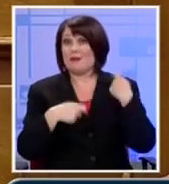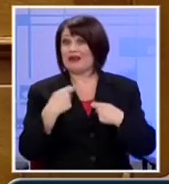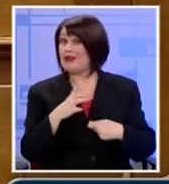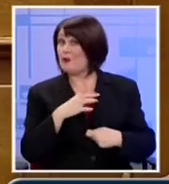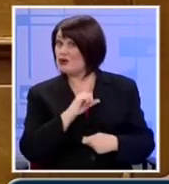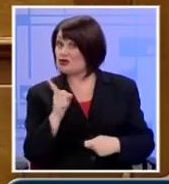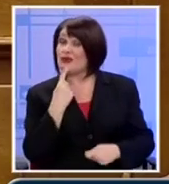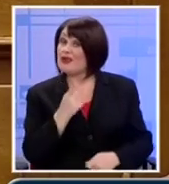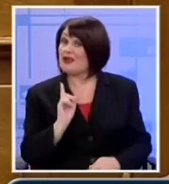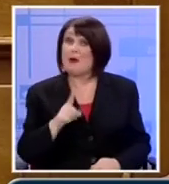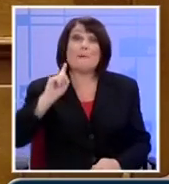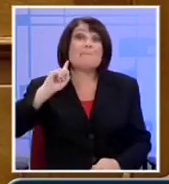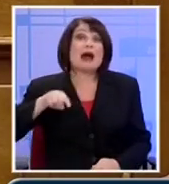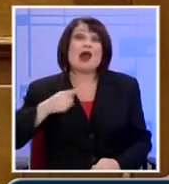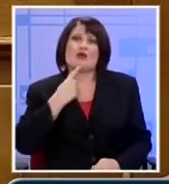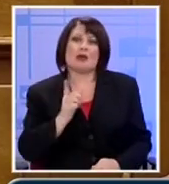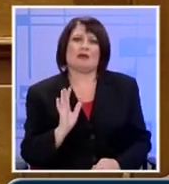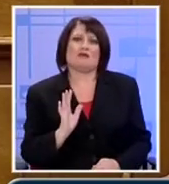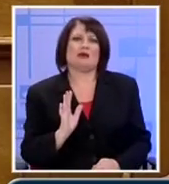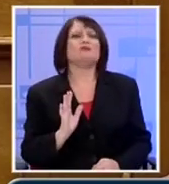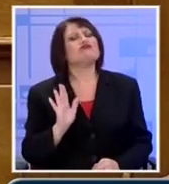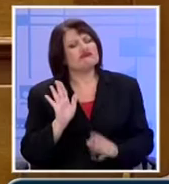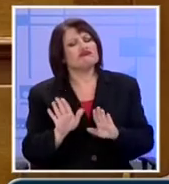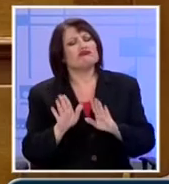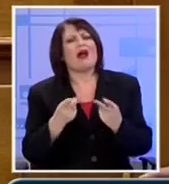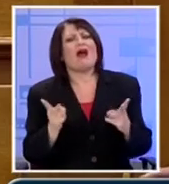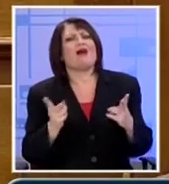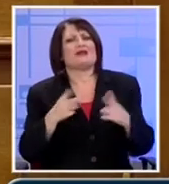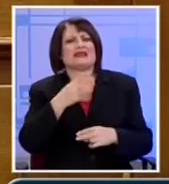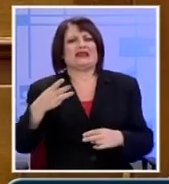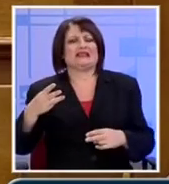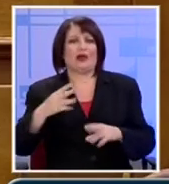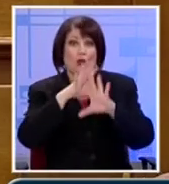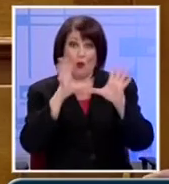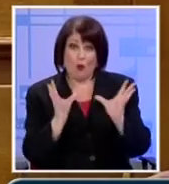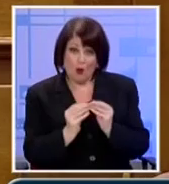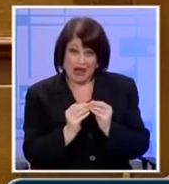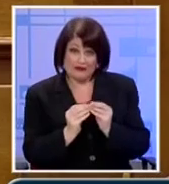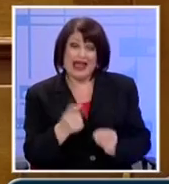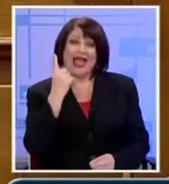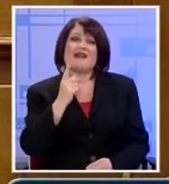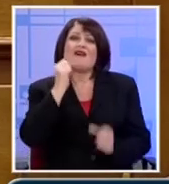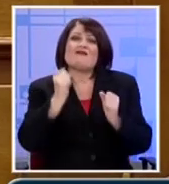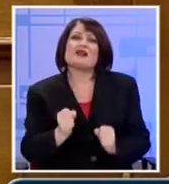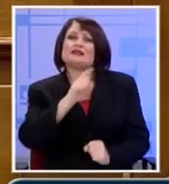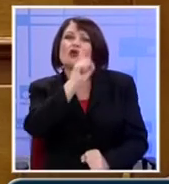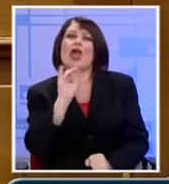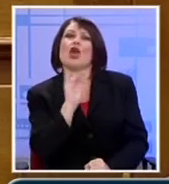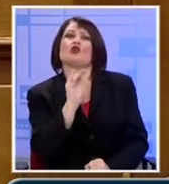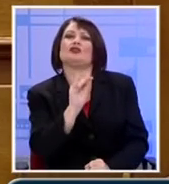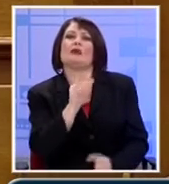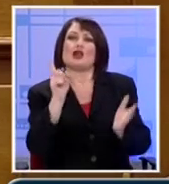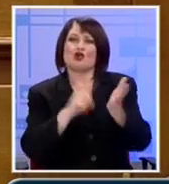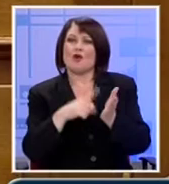πολιτών, αλλά και να τείνουν να τα δικαιολογούν πολλές φορές. Όλα τα παραπάνω συμπυκνώνονται σε ένα βασικό ερώτημα. Οι